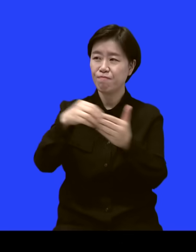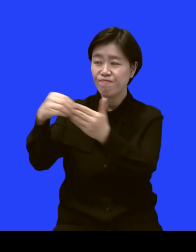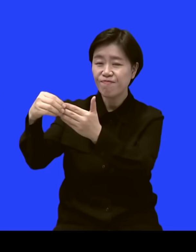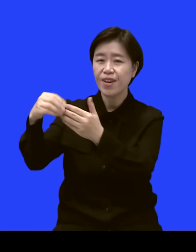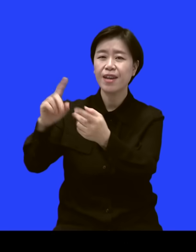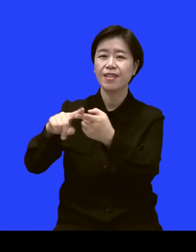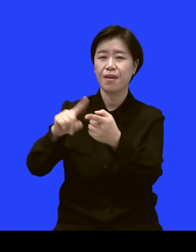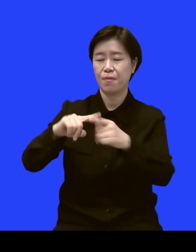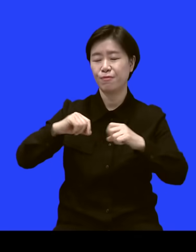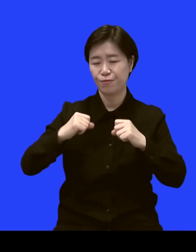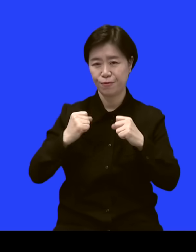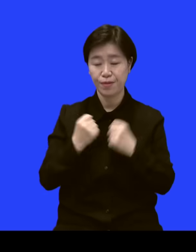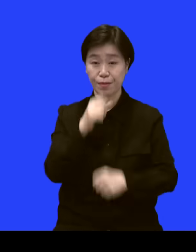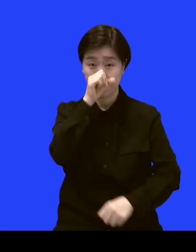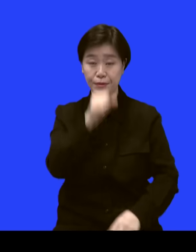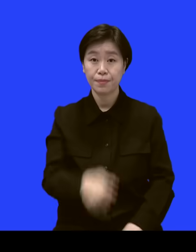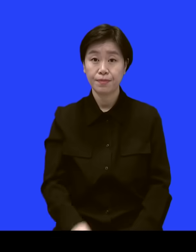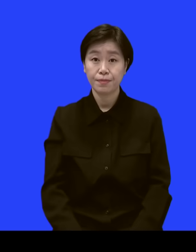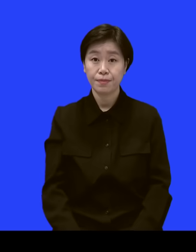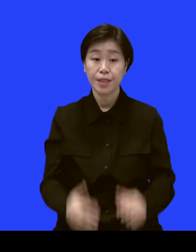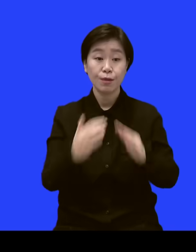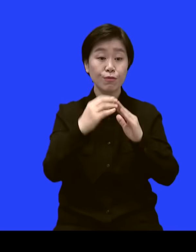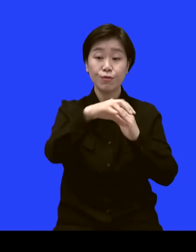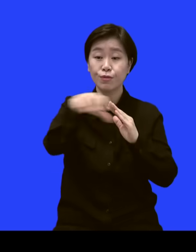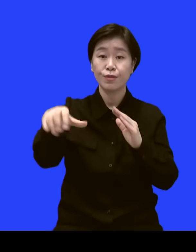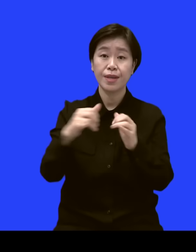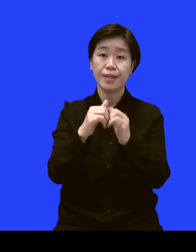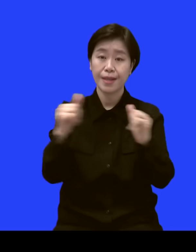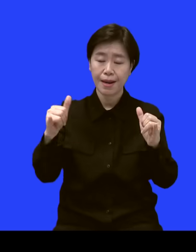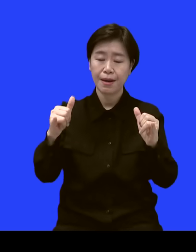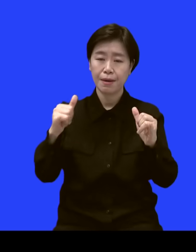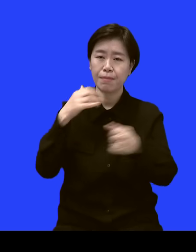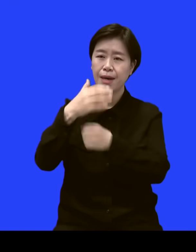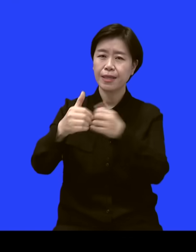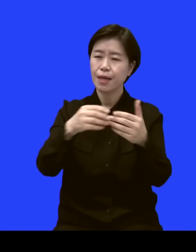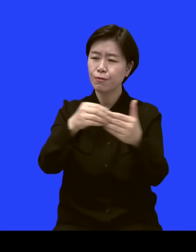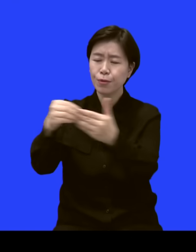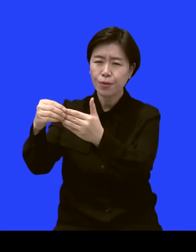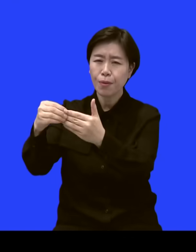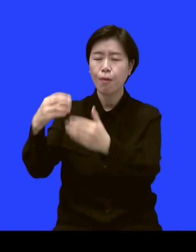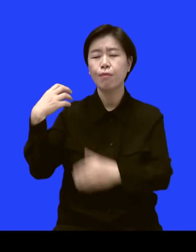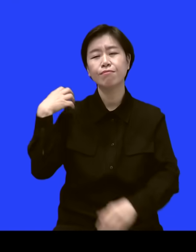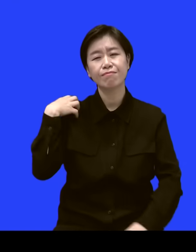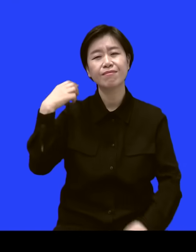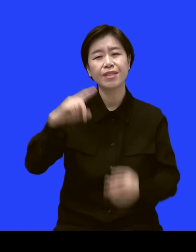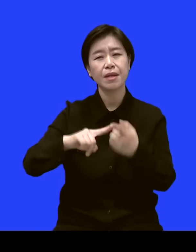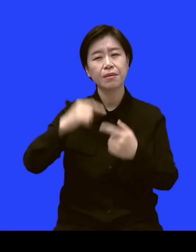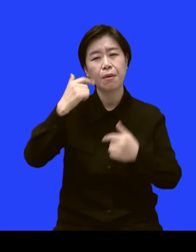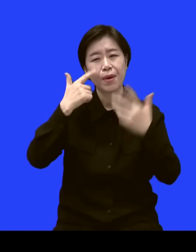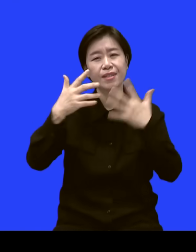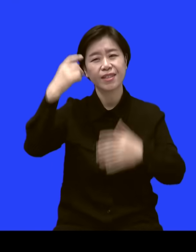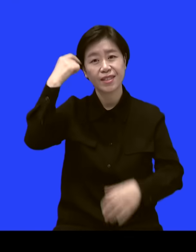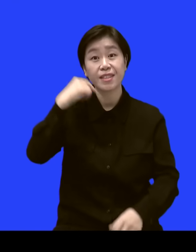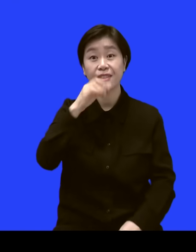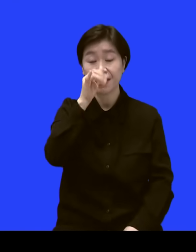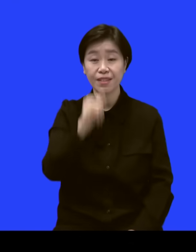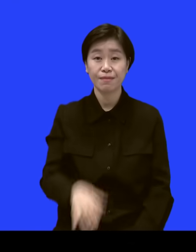있는 분은 없는지 늘 돌보고 또 그런 분들 위로하고 하나님께로 이끌어야 되겠다라는 생각이 듭니다. 네. 네. 우리 연일자매 어떻게